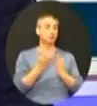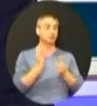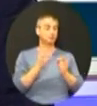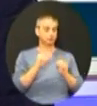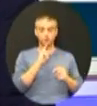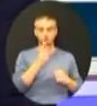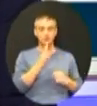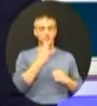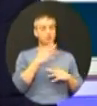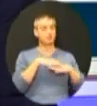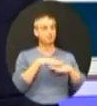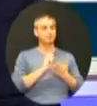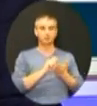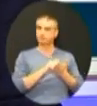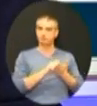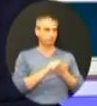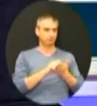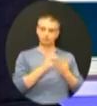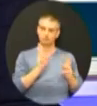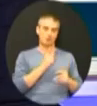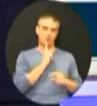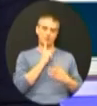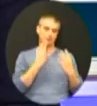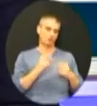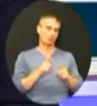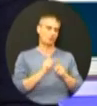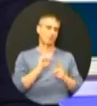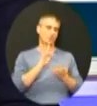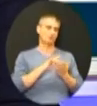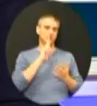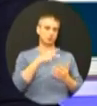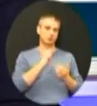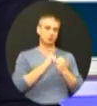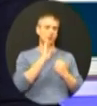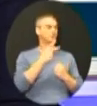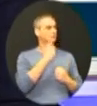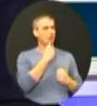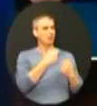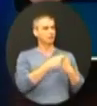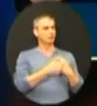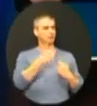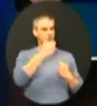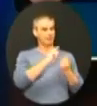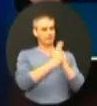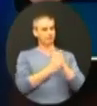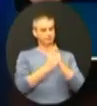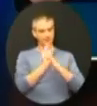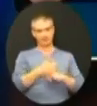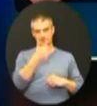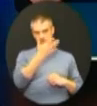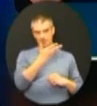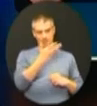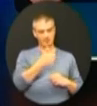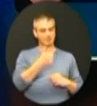שיהיה שנה או שנתיים במשרד הוא פשוט לא יהיה מספיק טוב כמו מי שנמצא שלוש שנים א להג את זה גם לגבי מנכלים הר שמתחלפים אני רו וגם מנכל